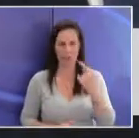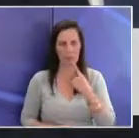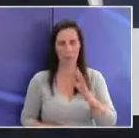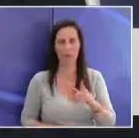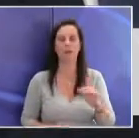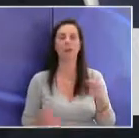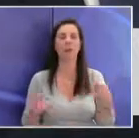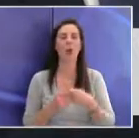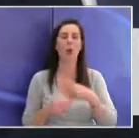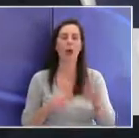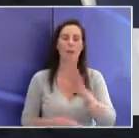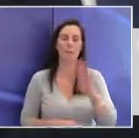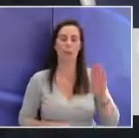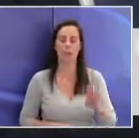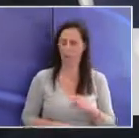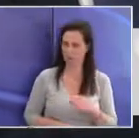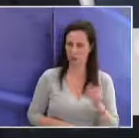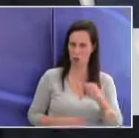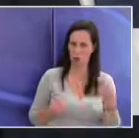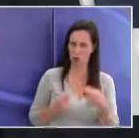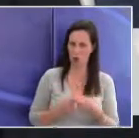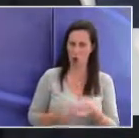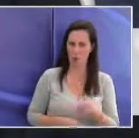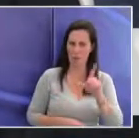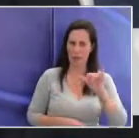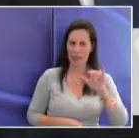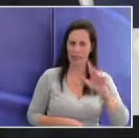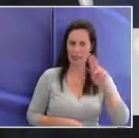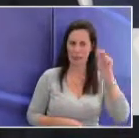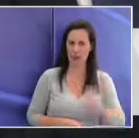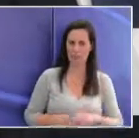זה תלוי אך ורק בביבי. זה לא היה תלוי בליצמן ש...